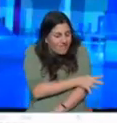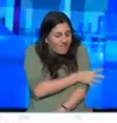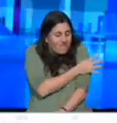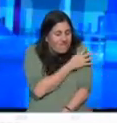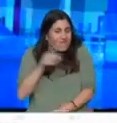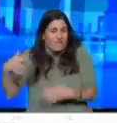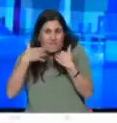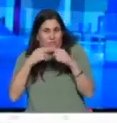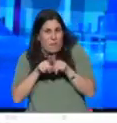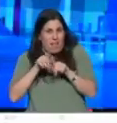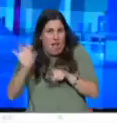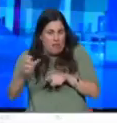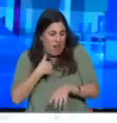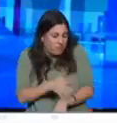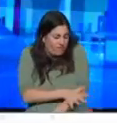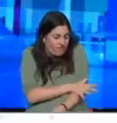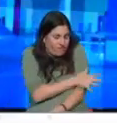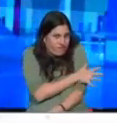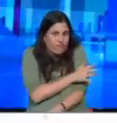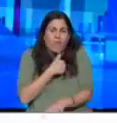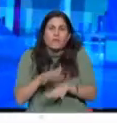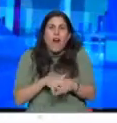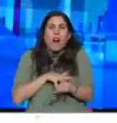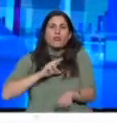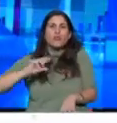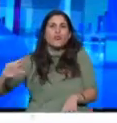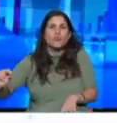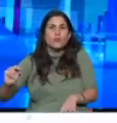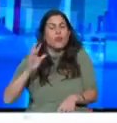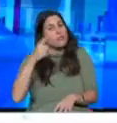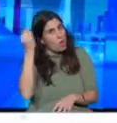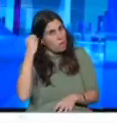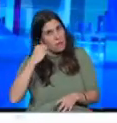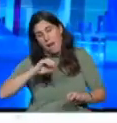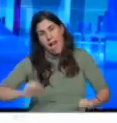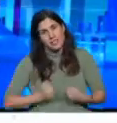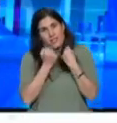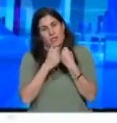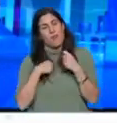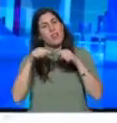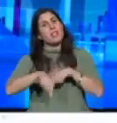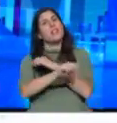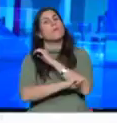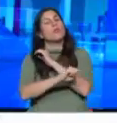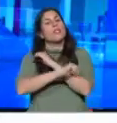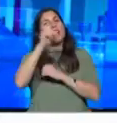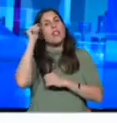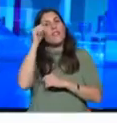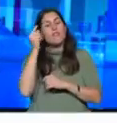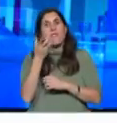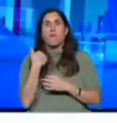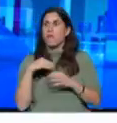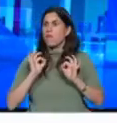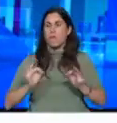על אחיו, ואני מאוד מזדהה עם התחושות. יחד עם זאת, כשלומדים אקטיביזם, ואני באתי מאוניברסיטת תל אביב, ושם הייתה